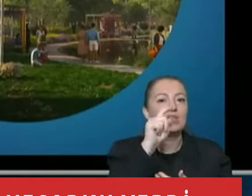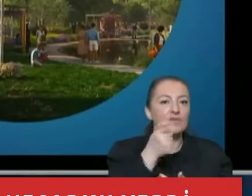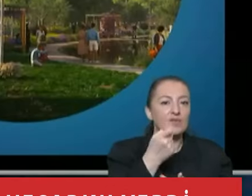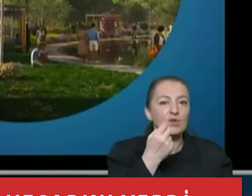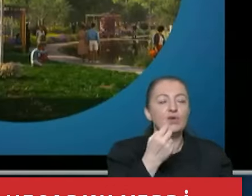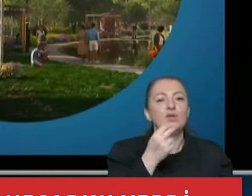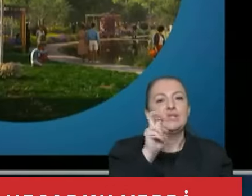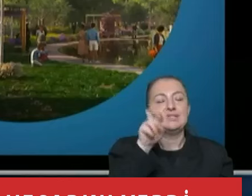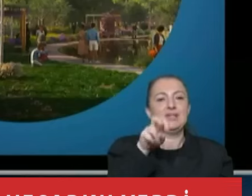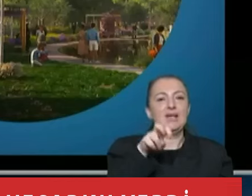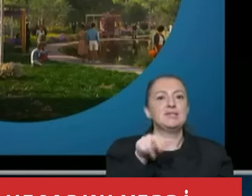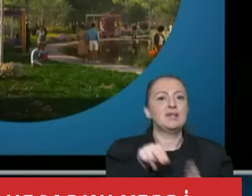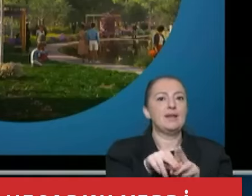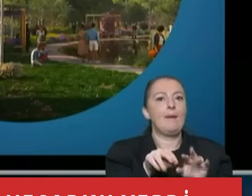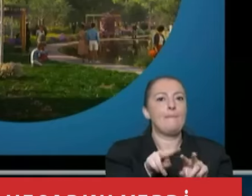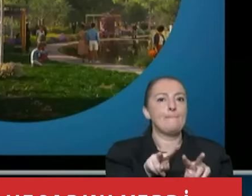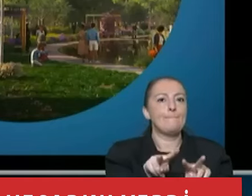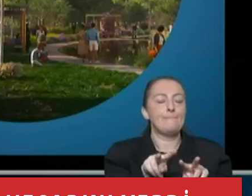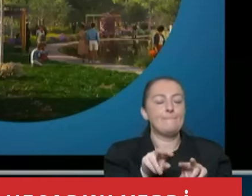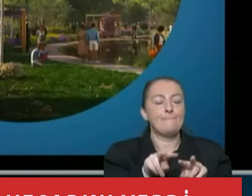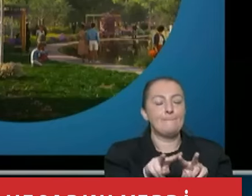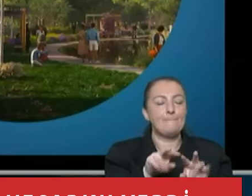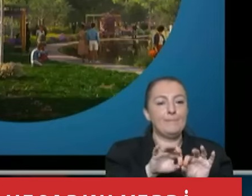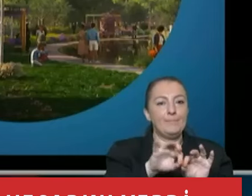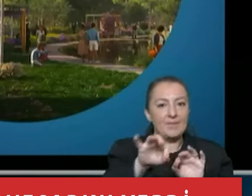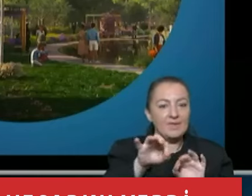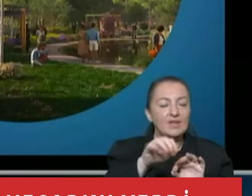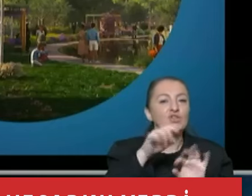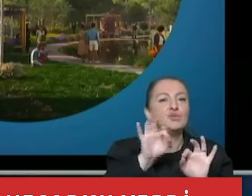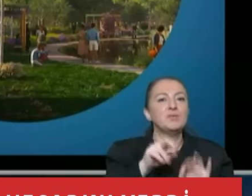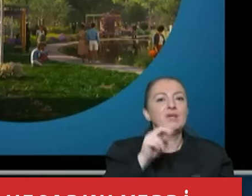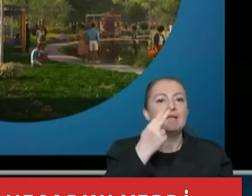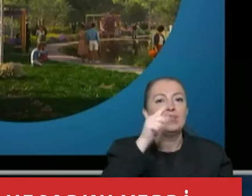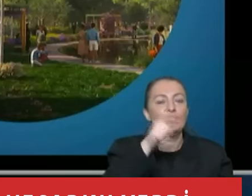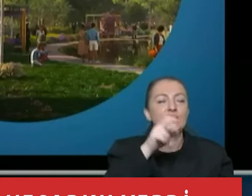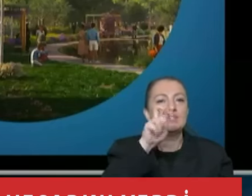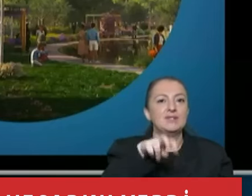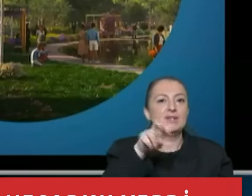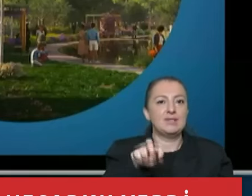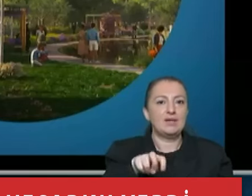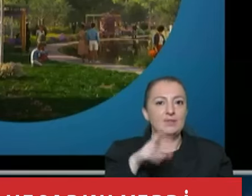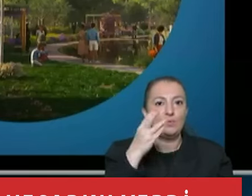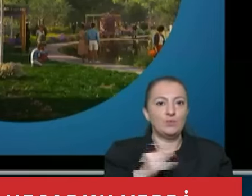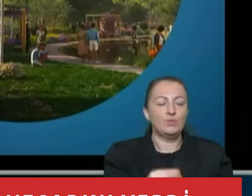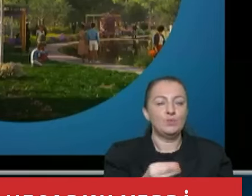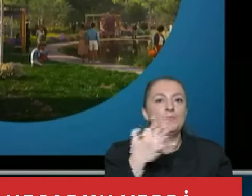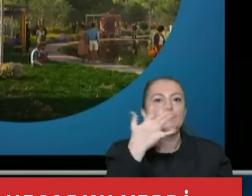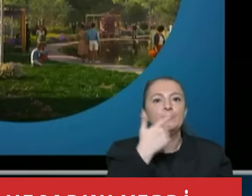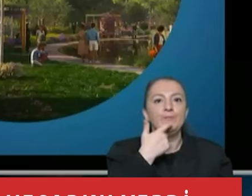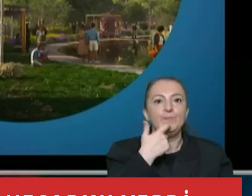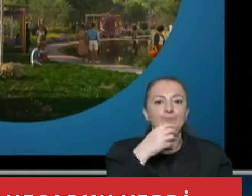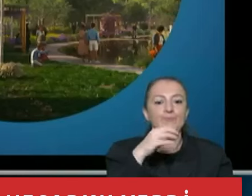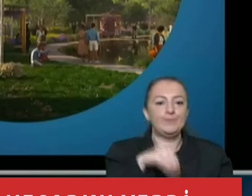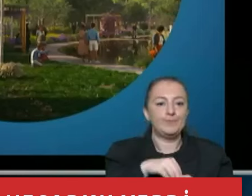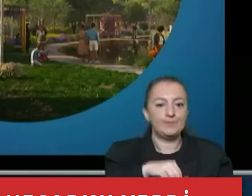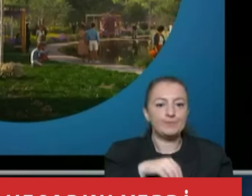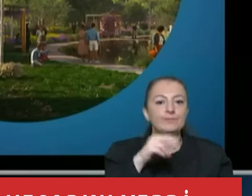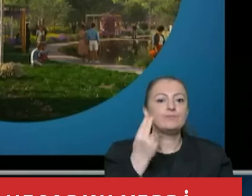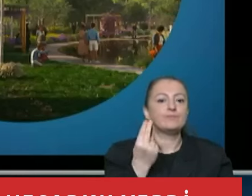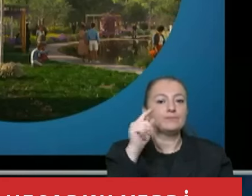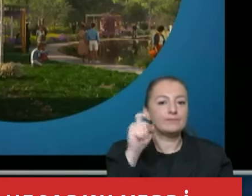78 komeden 7.8 metrekareye çıkarılmıştır 5 yıllık süreçte